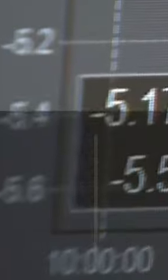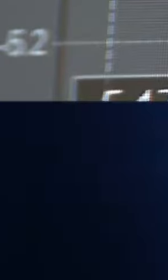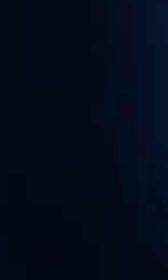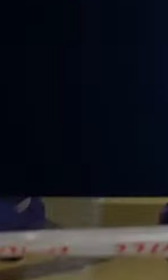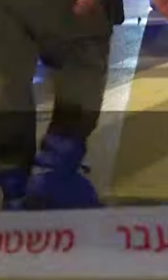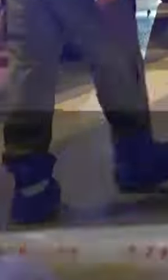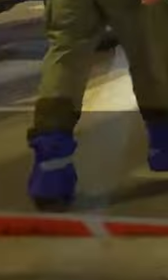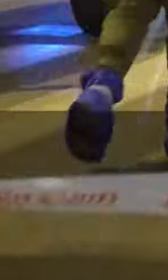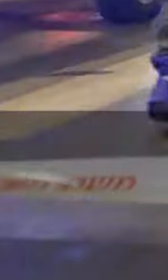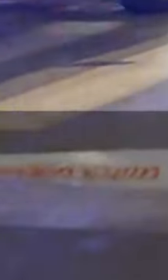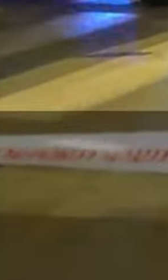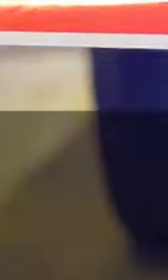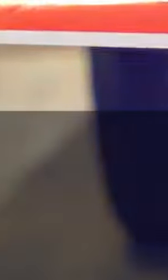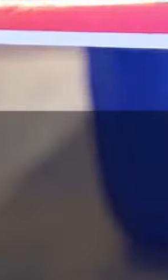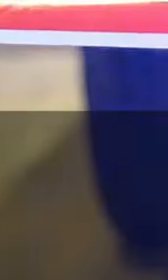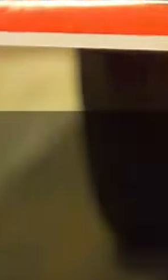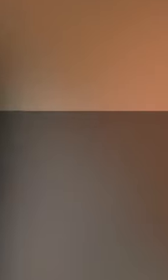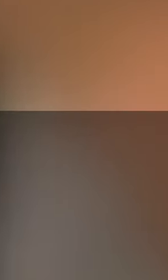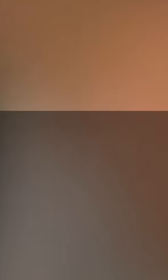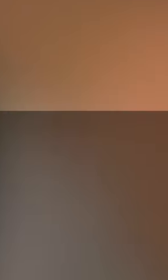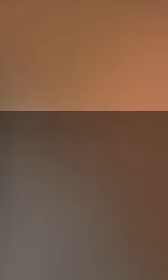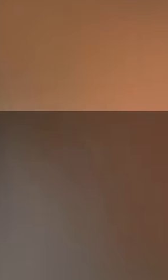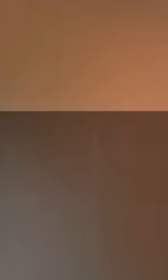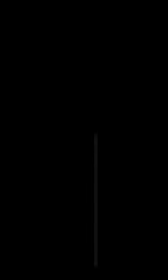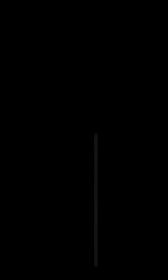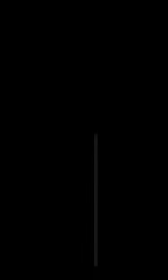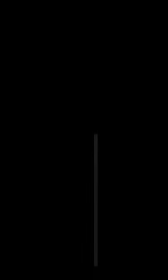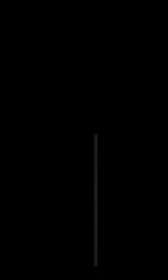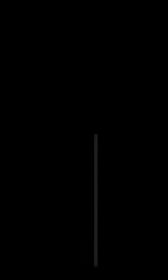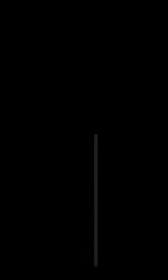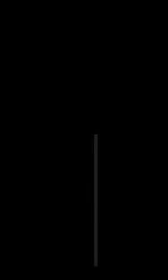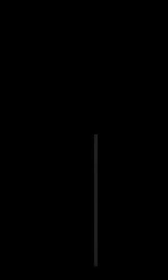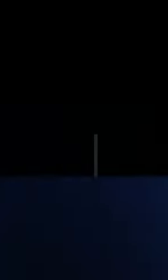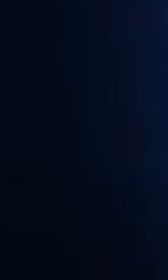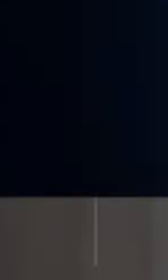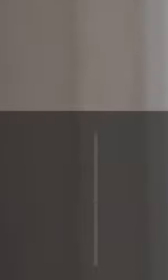בבורסה. הפשיעה משתוללת, 3 נרצחים ביממה האחרונה.